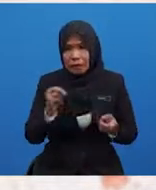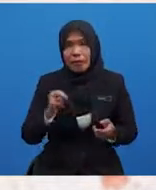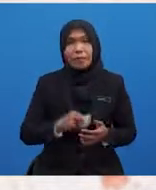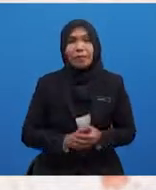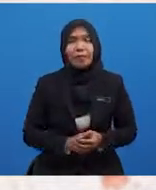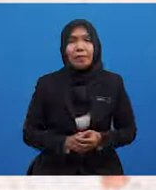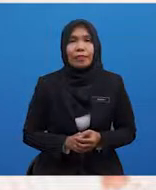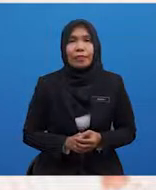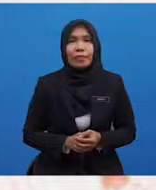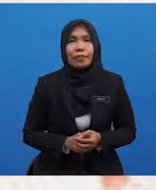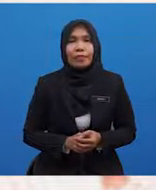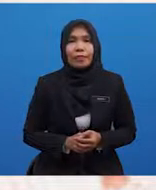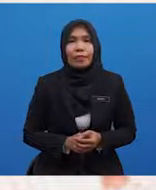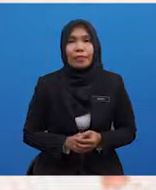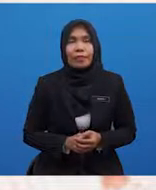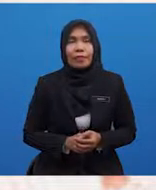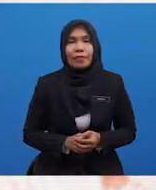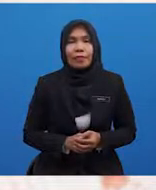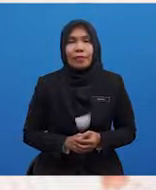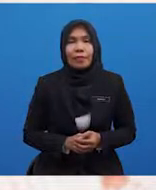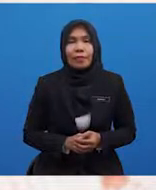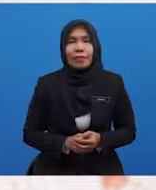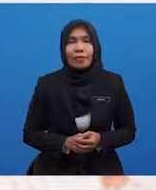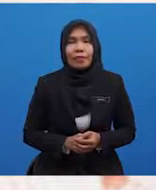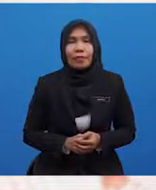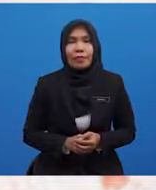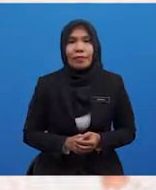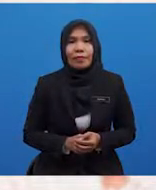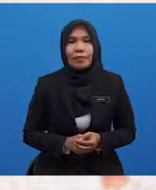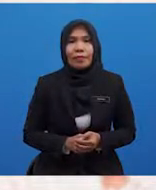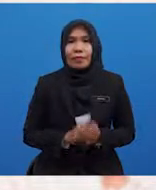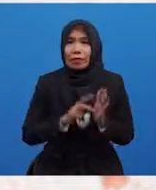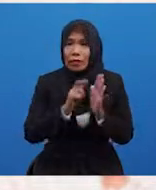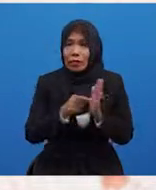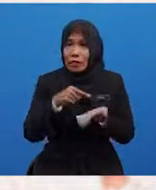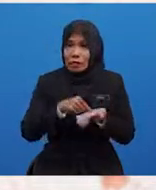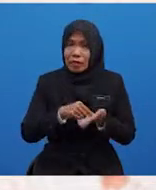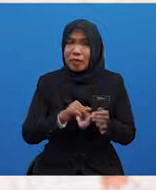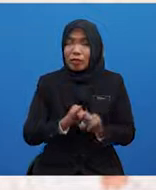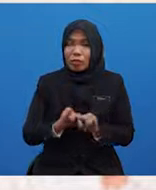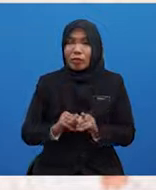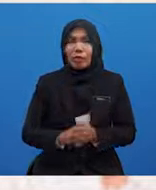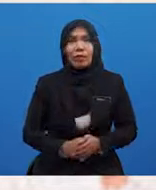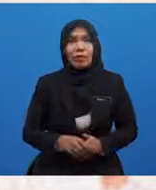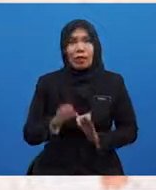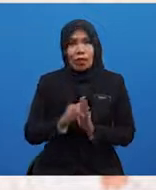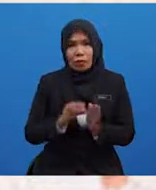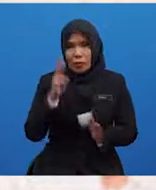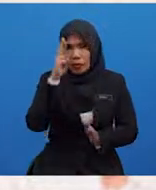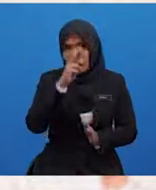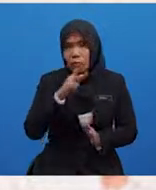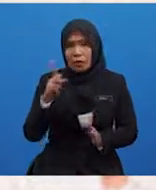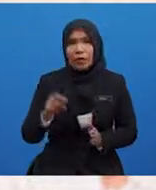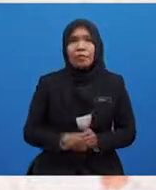dengan bahagian-bahagian yang lain. Carta ini juga merupakan rajah